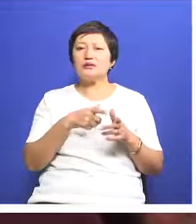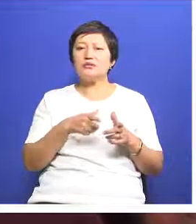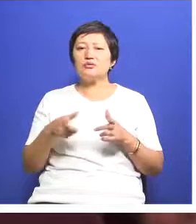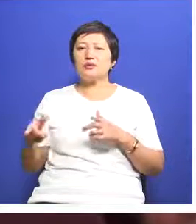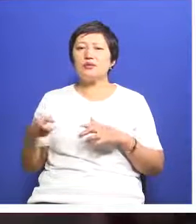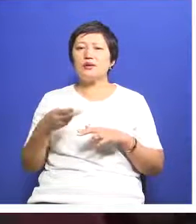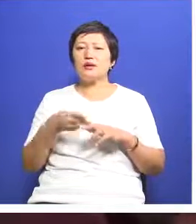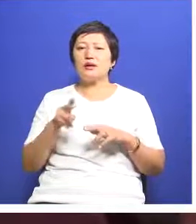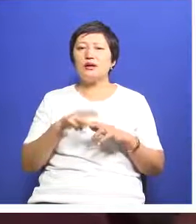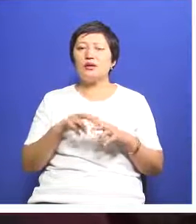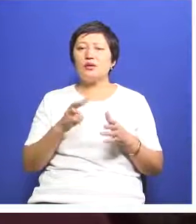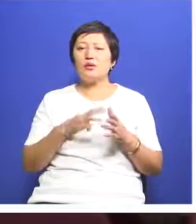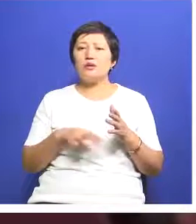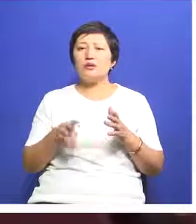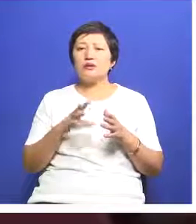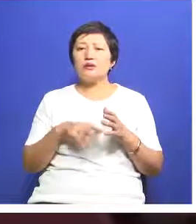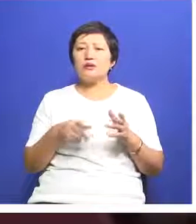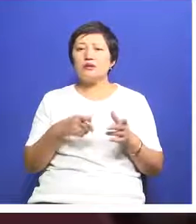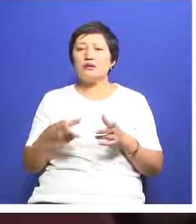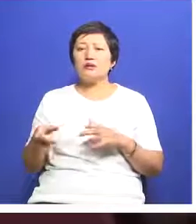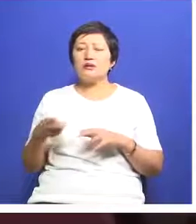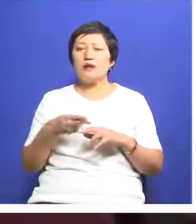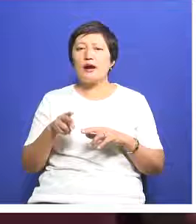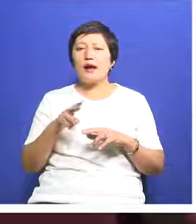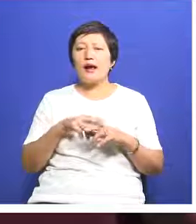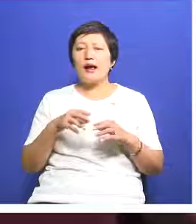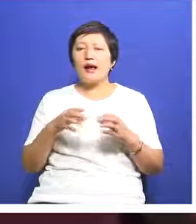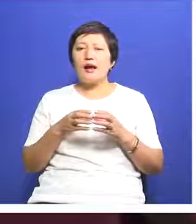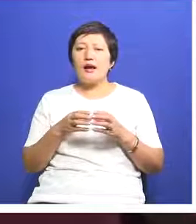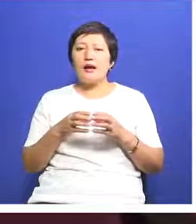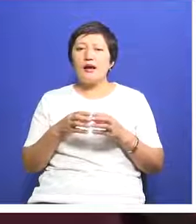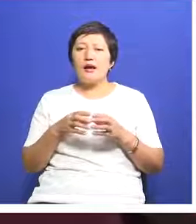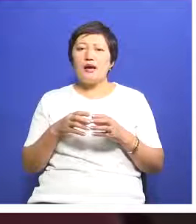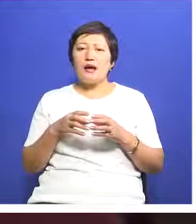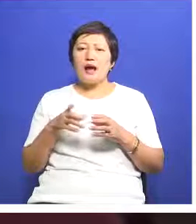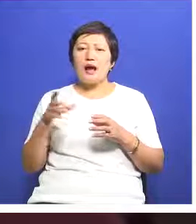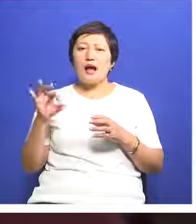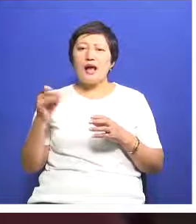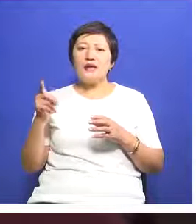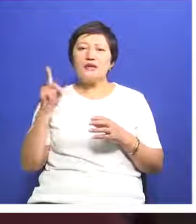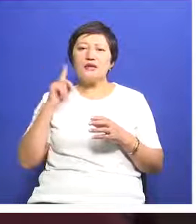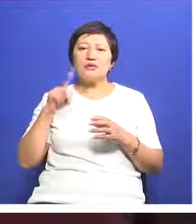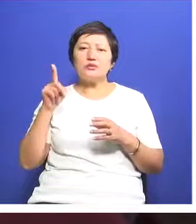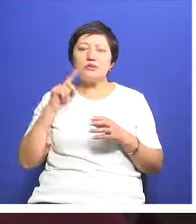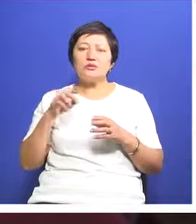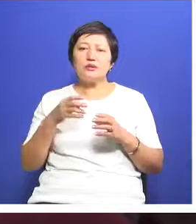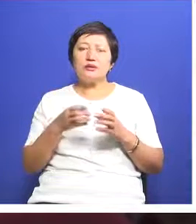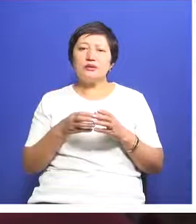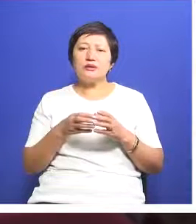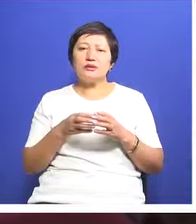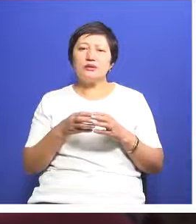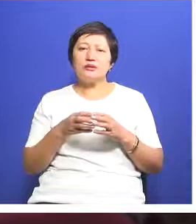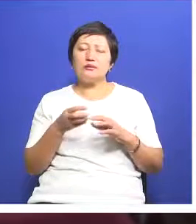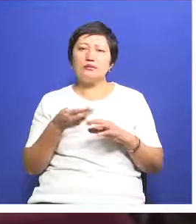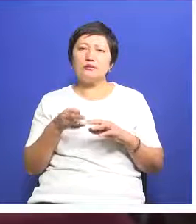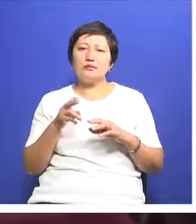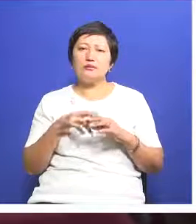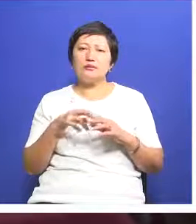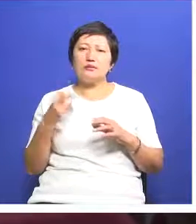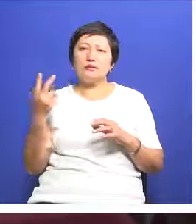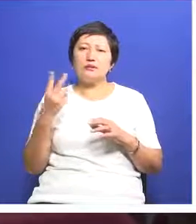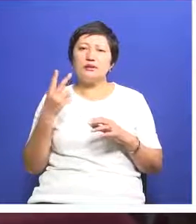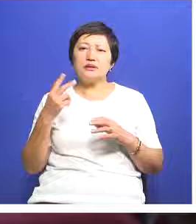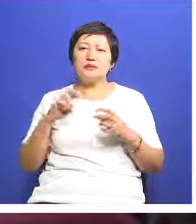Мынау 30-40 үйге немен асфальт, газ, су бар. Оған да рахмет. Сізге сау.